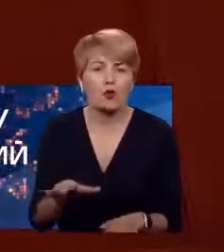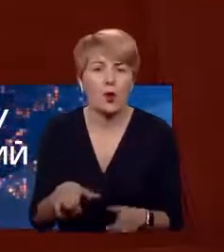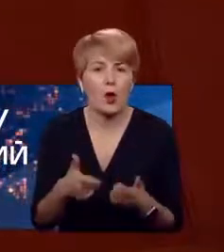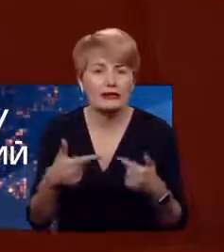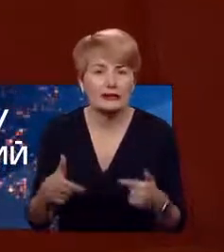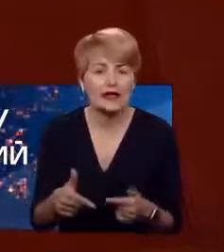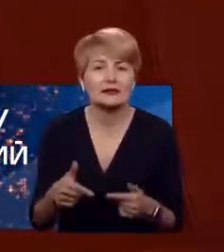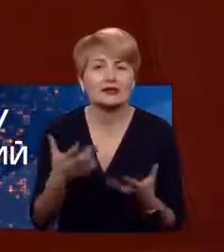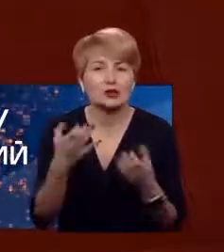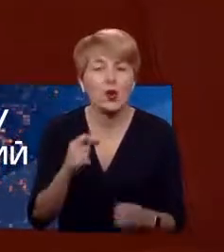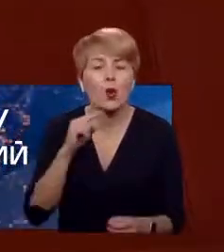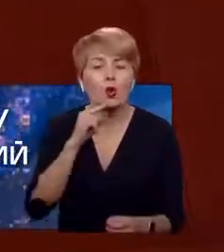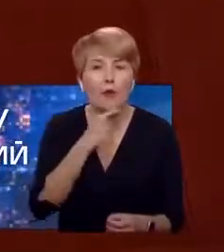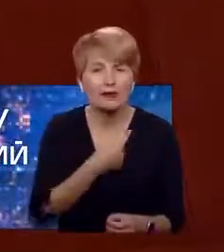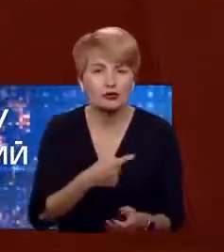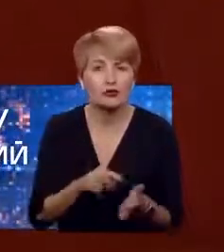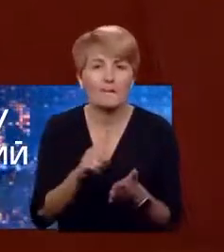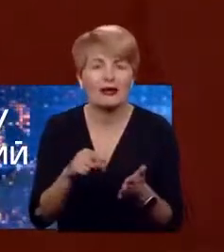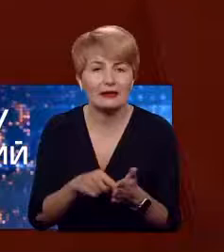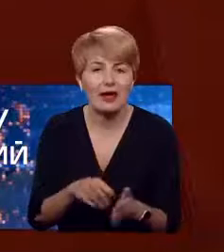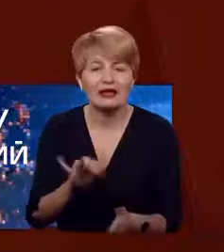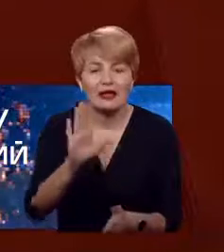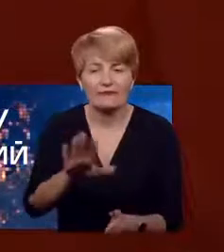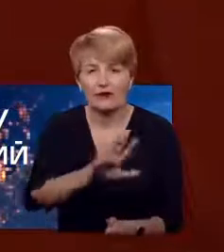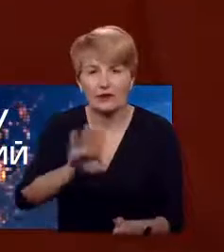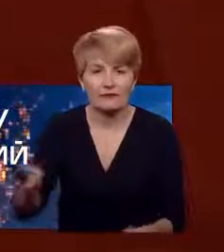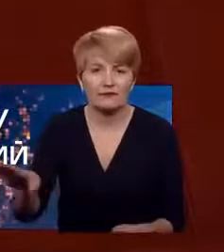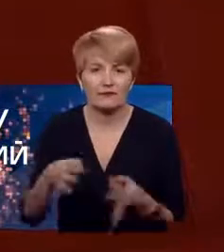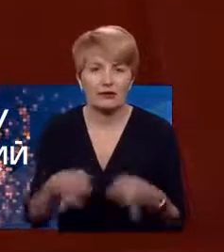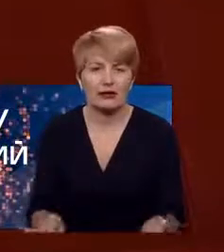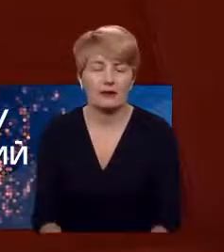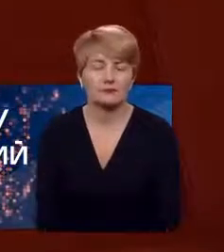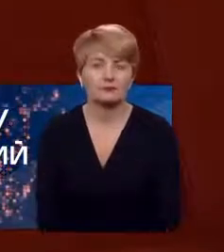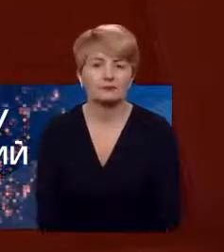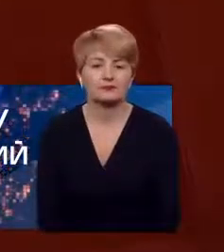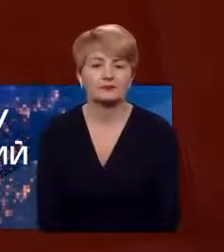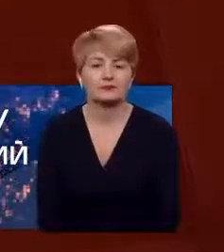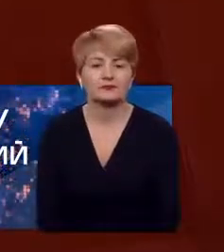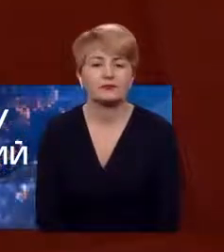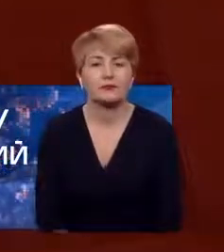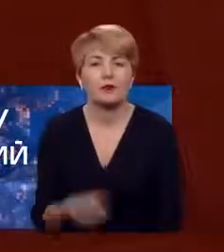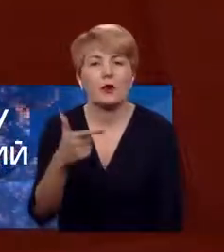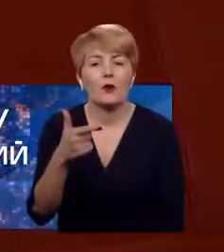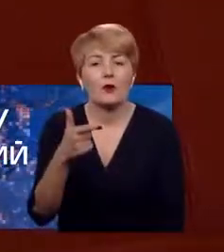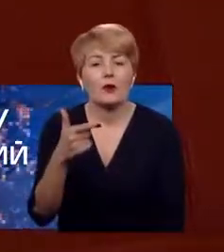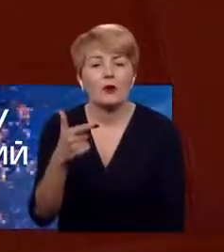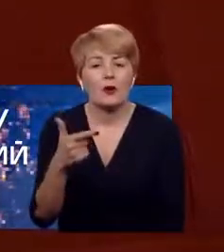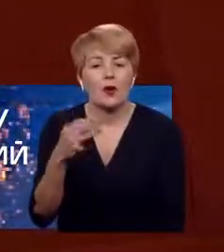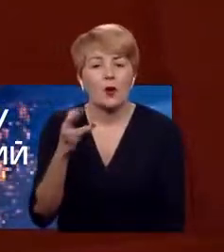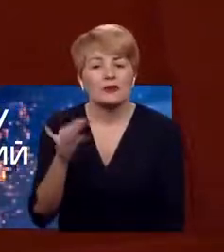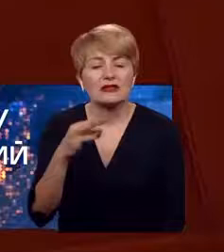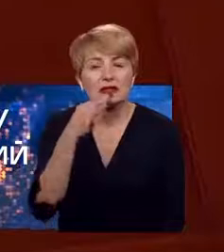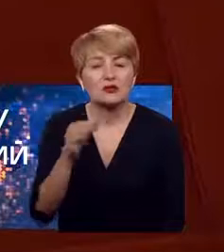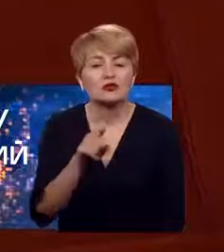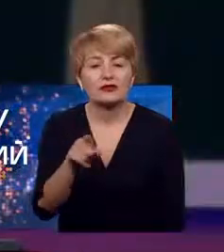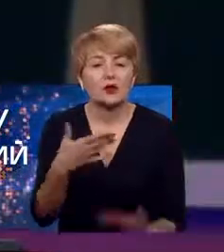ще пару питань про цифри. І хай він іде. Давайте його відпустимо. Гройсман сказав, що відпускає. Гройсман сказав,